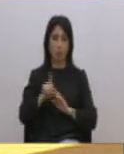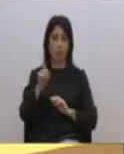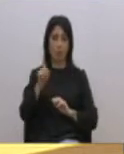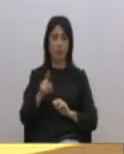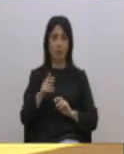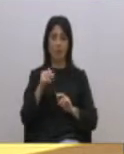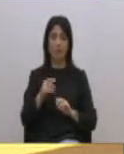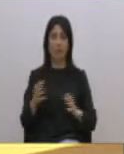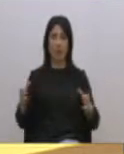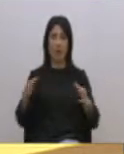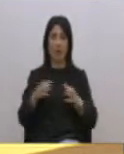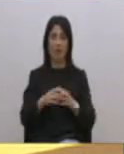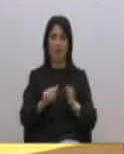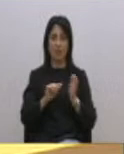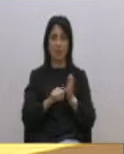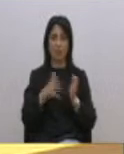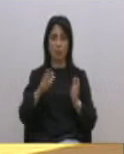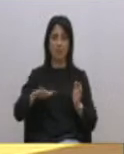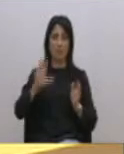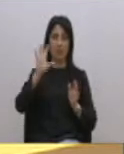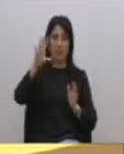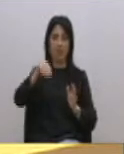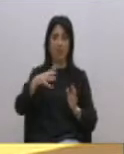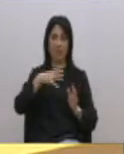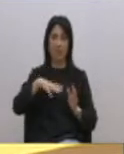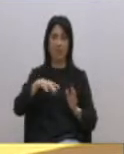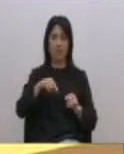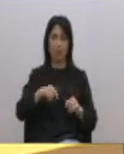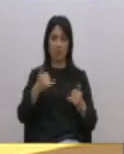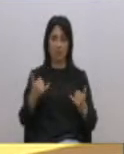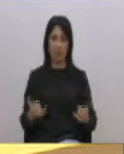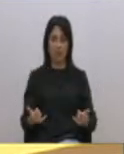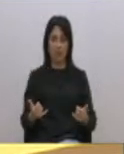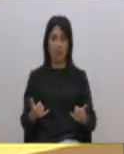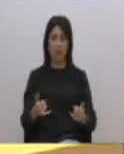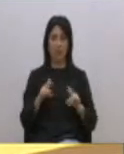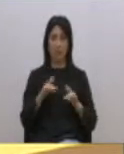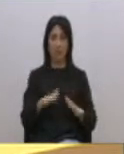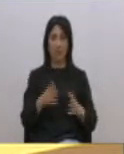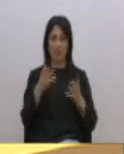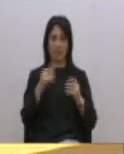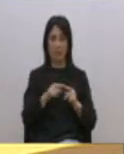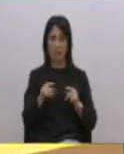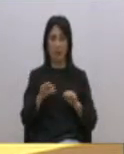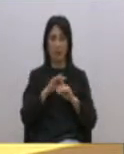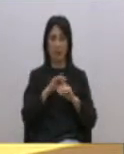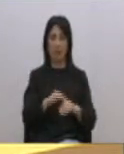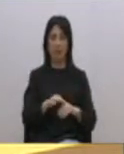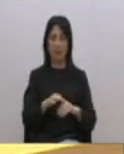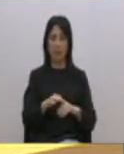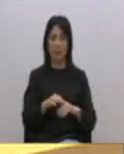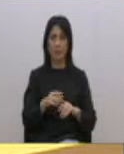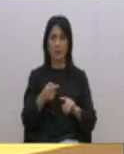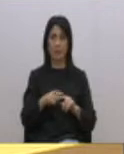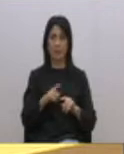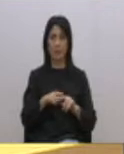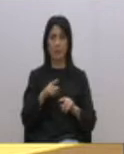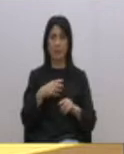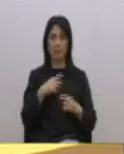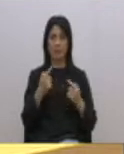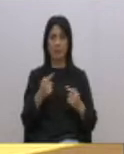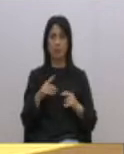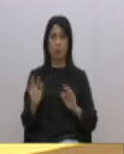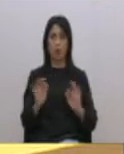და აერთიანებს 60 ქვეყანას. საქართველოში ზუსტად დღეს და მიმდინარე დღეები იმართება ეს